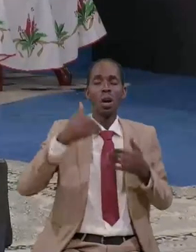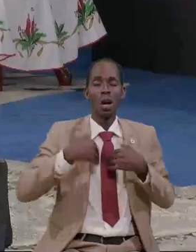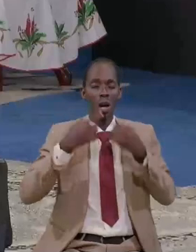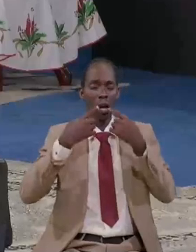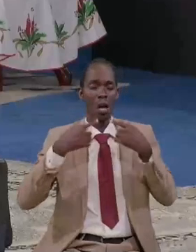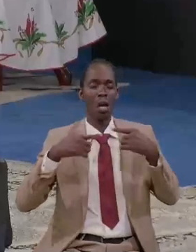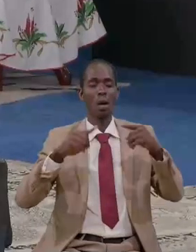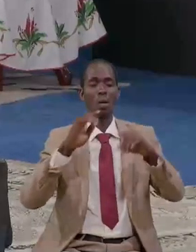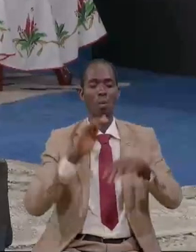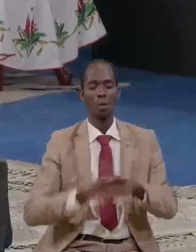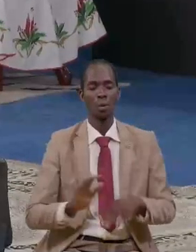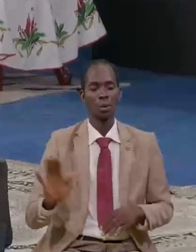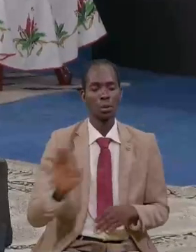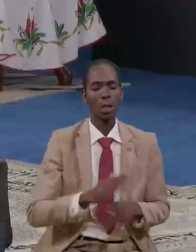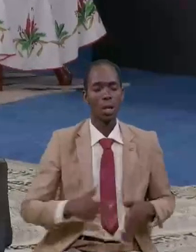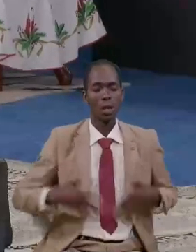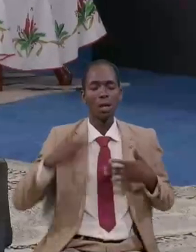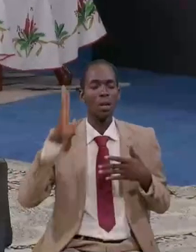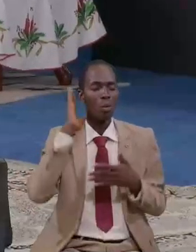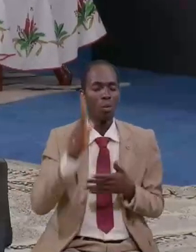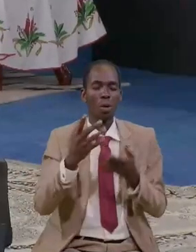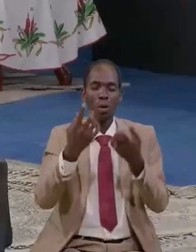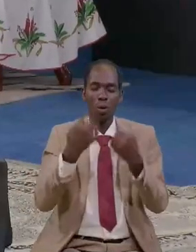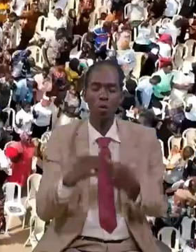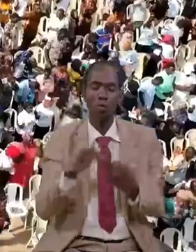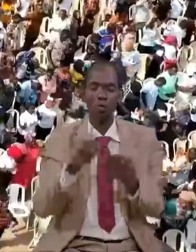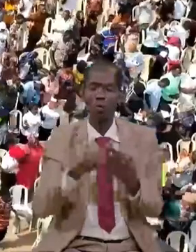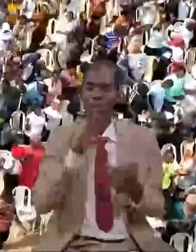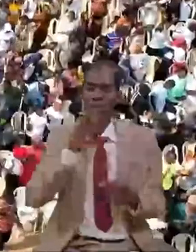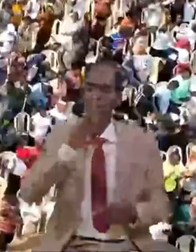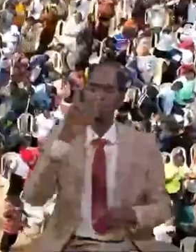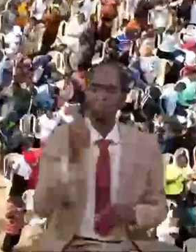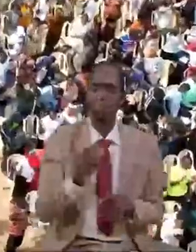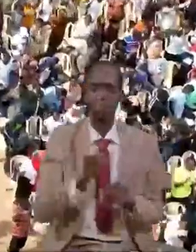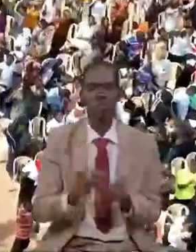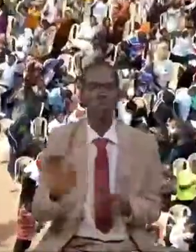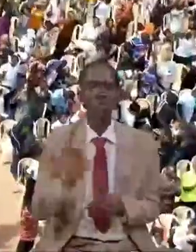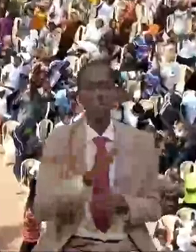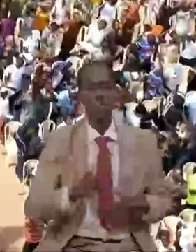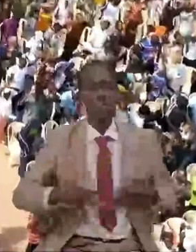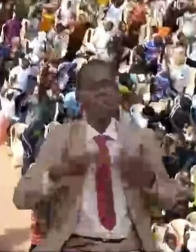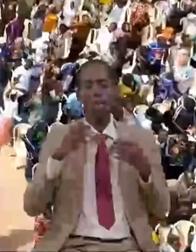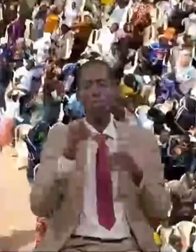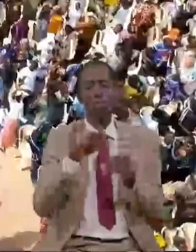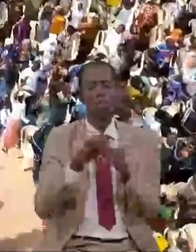dans leur vie, ce sera accompli au nom de Jésus.